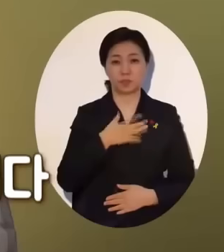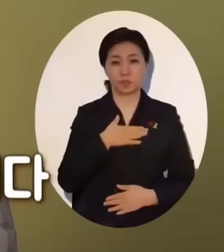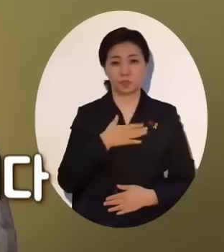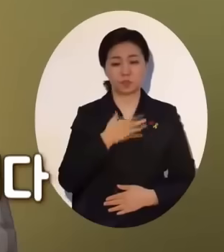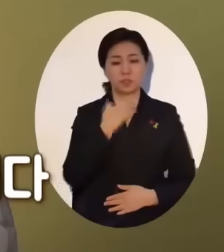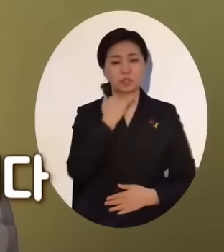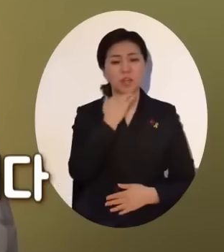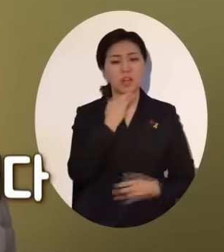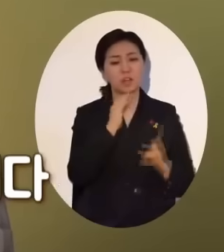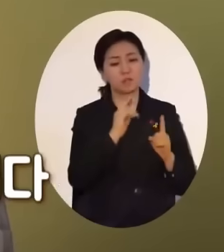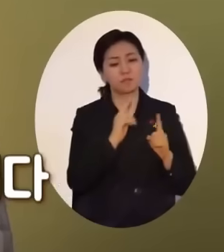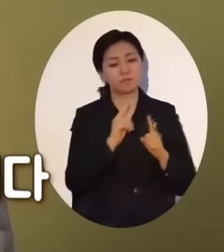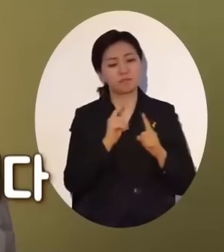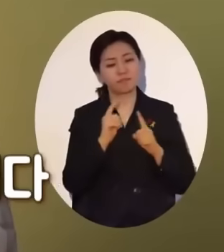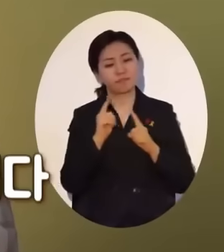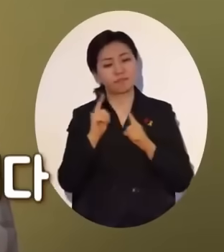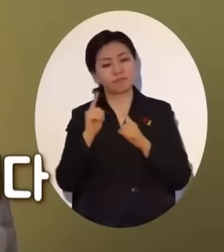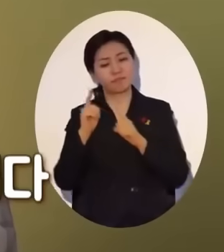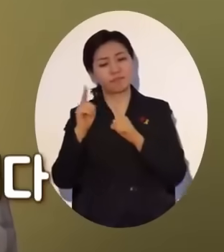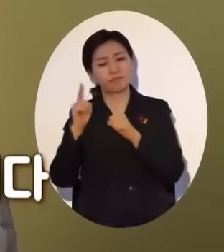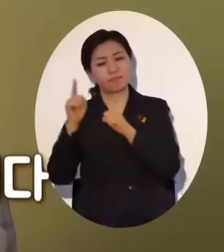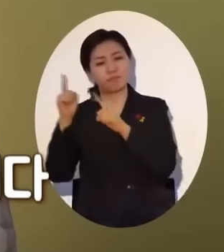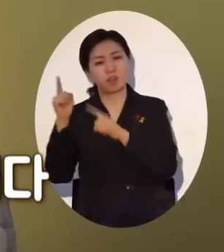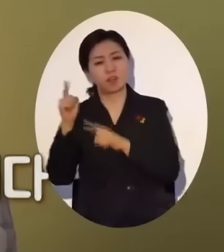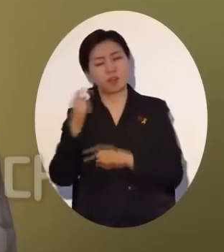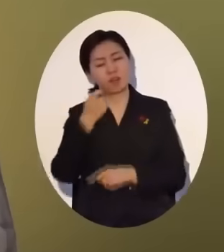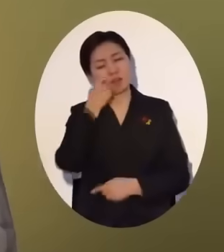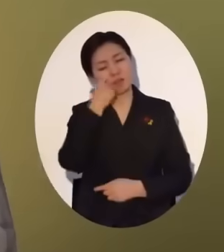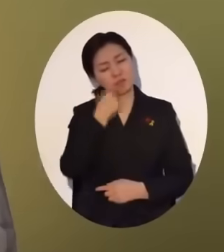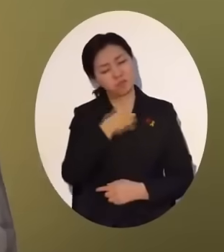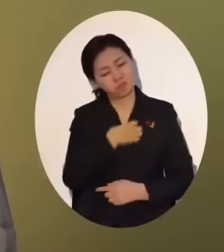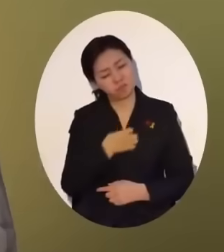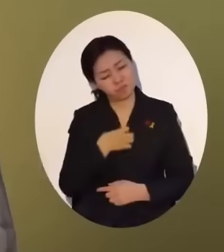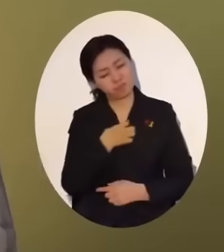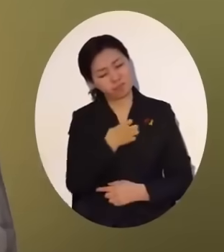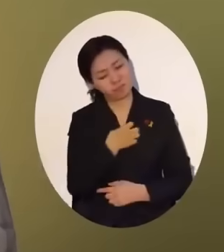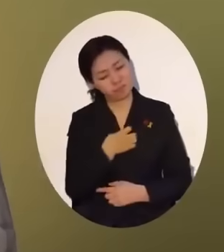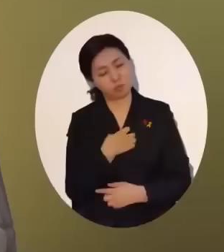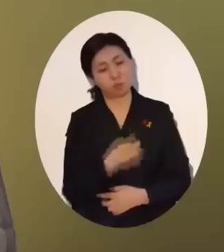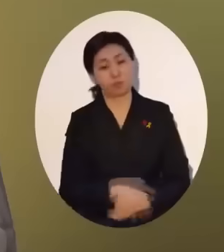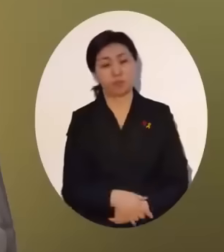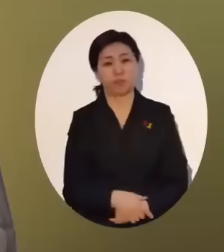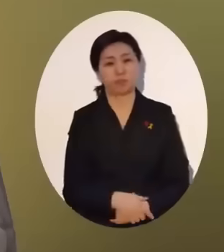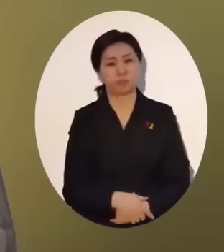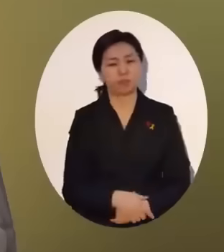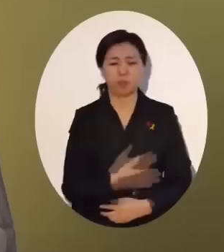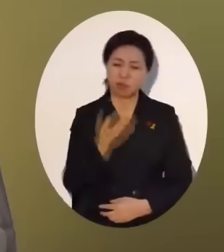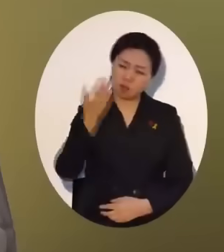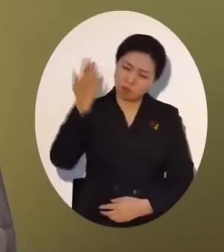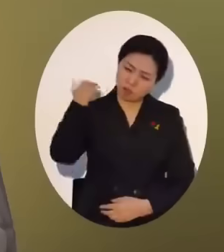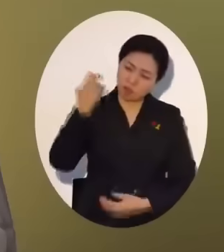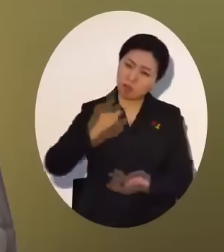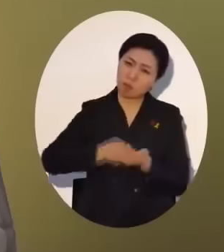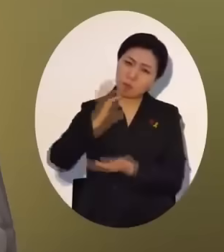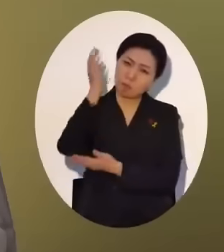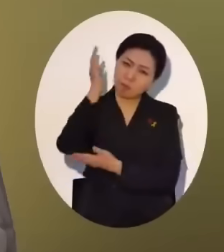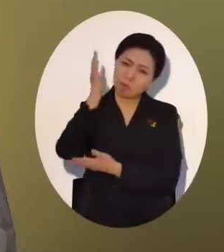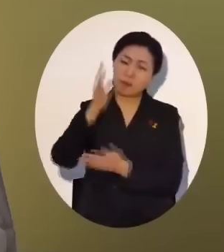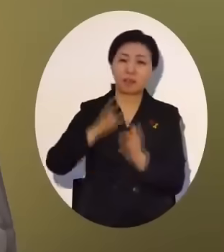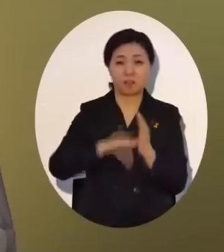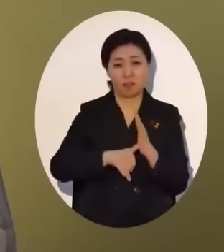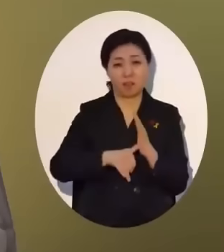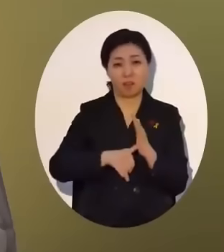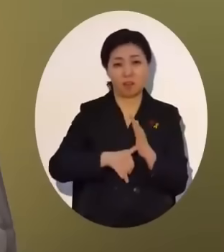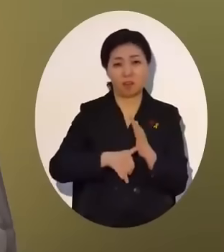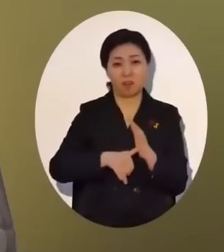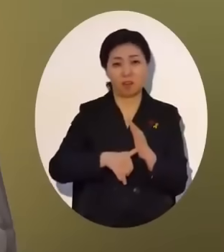저는 나이 드는 게 너무 슬픕니다. 저번에 언제인지 법회 때